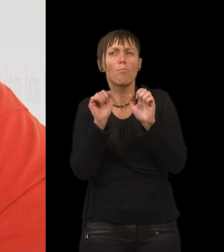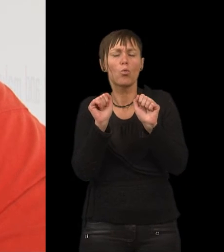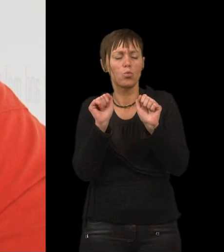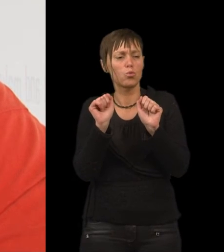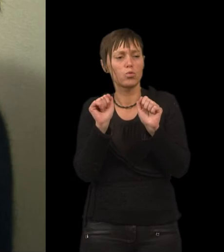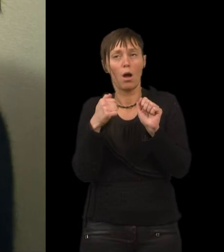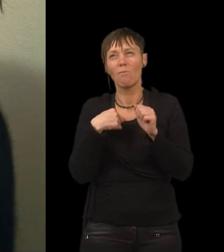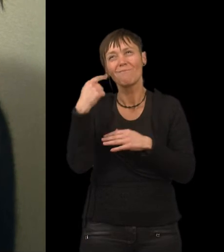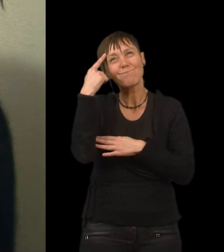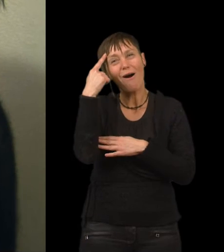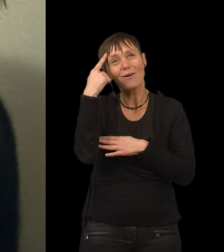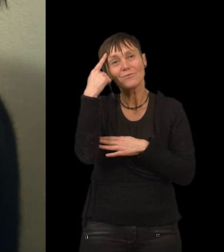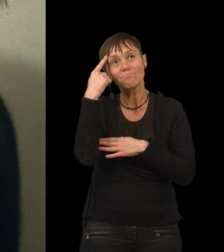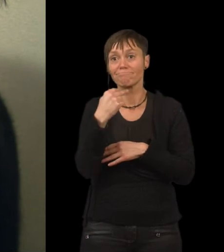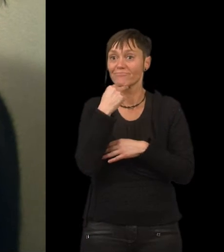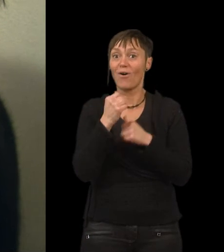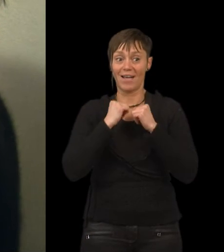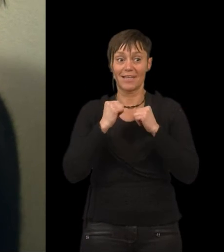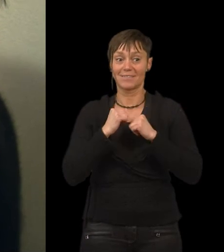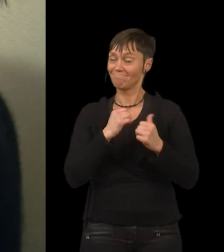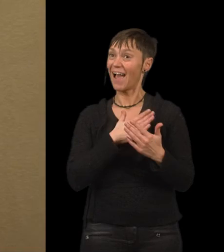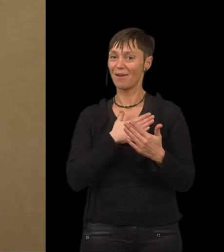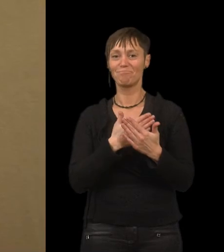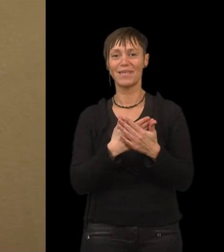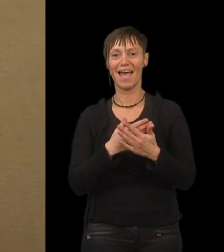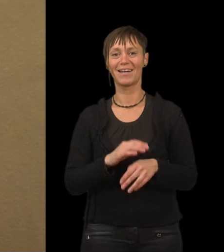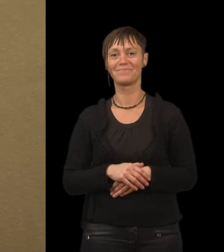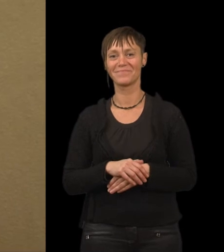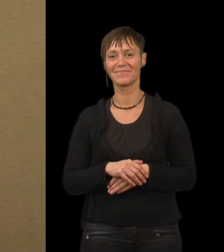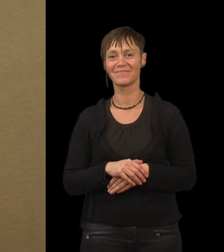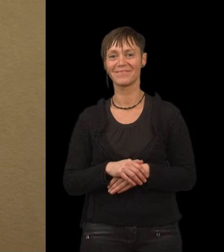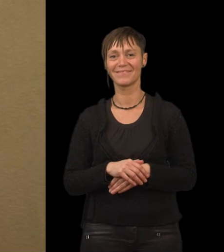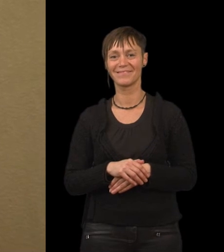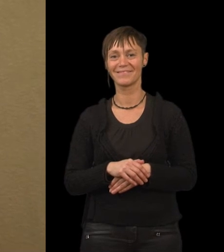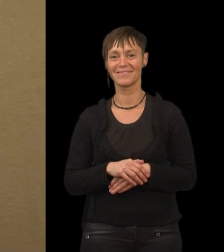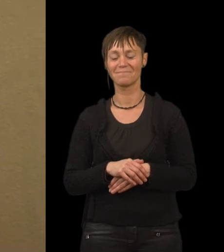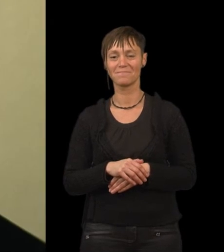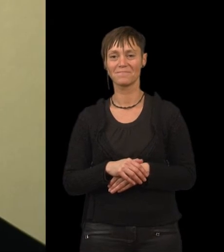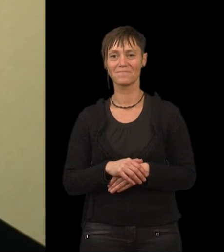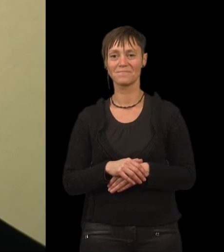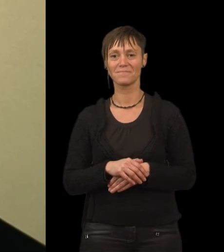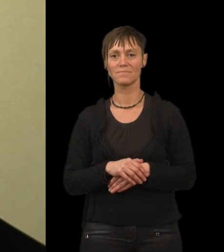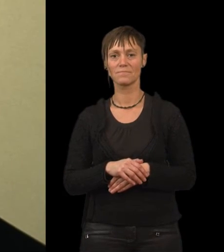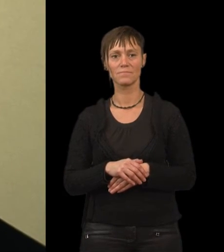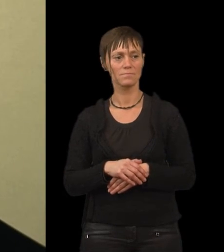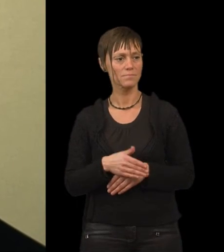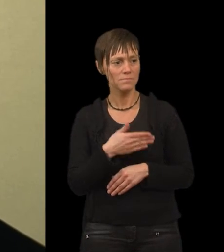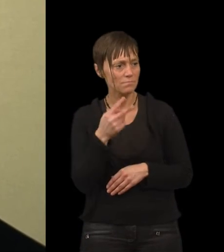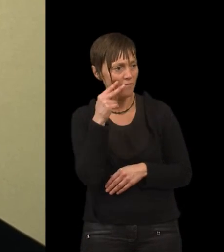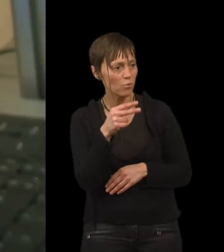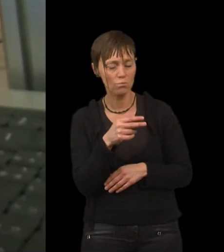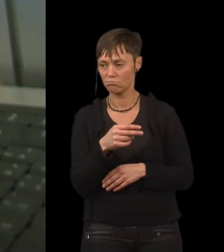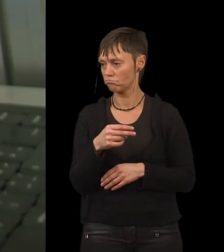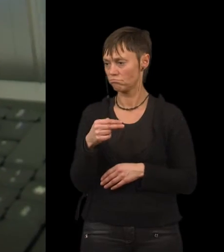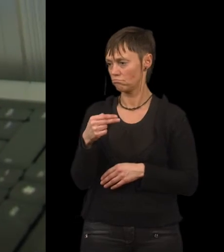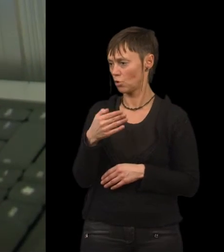est exercice de voix et tout, moi j'aime bien, alors ça m'a bien motivé, ça. Vous l'avez pas vu? Non, j'ai pas